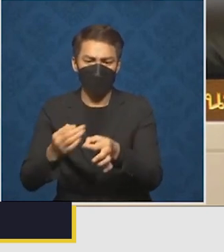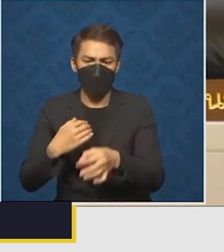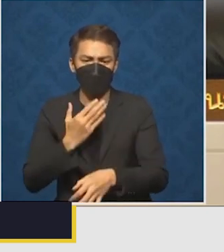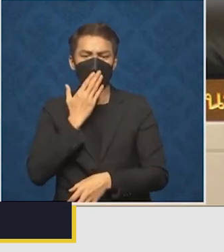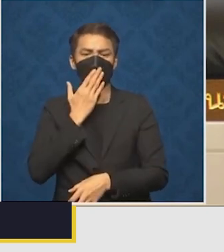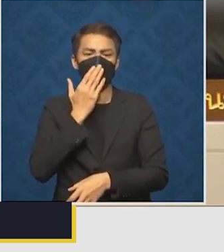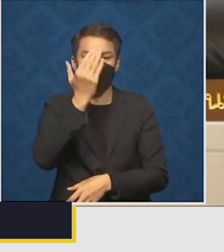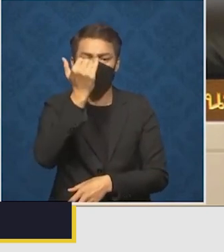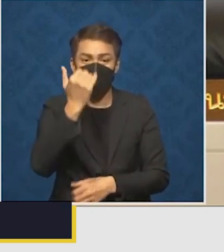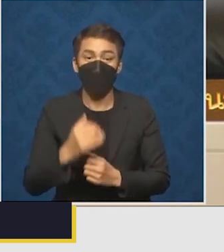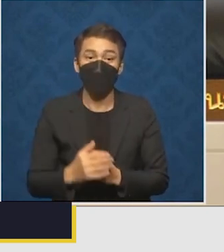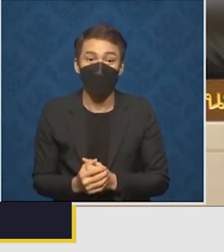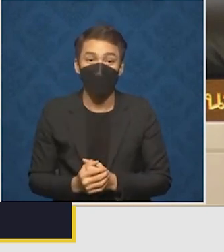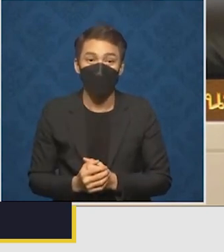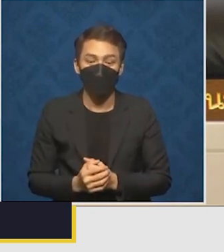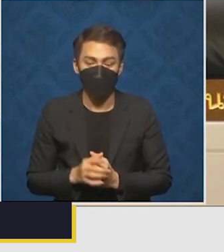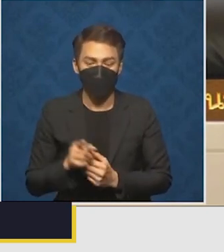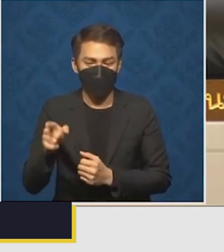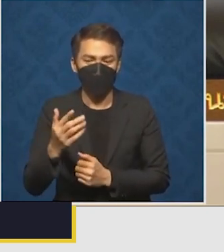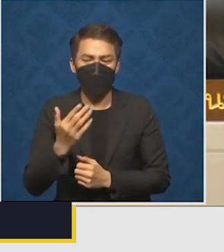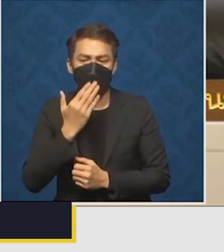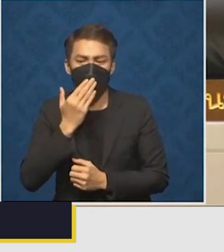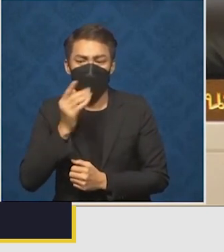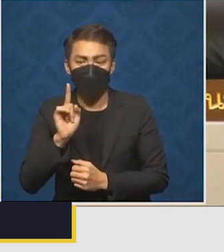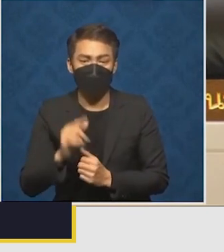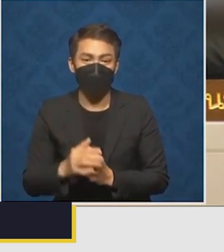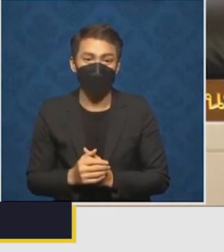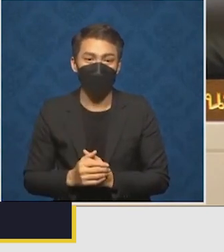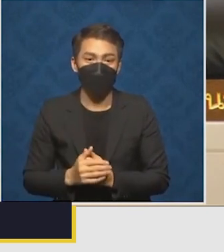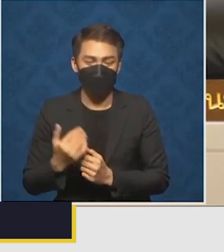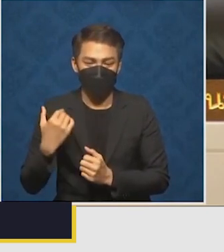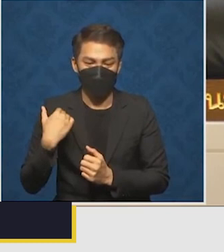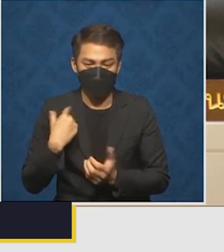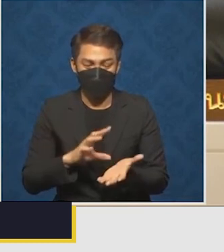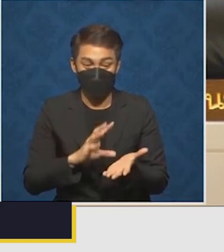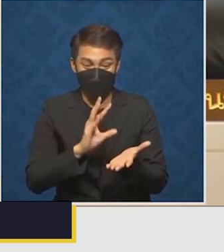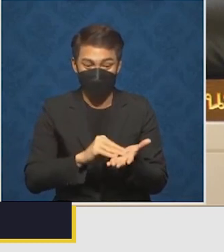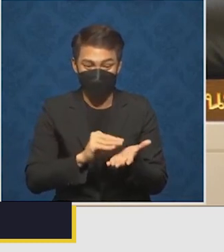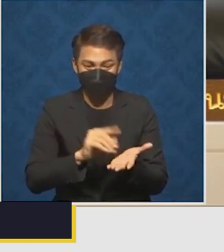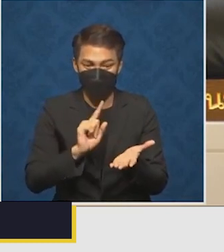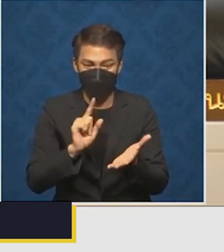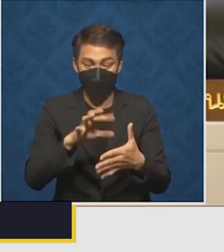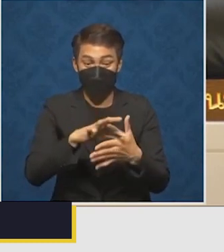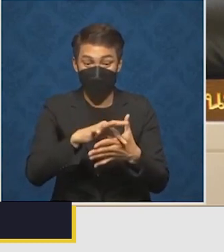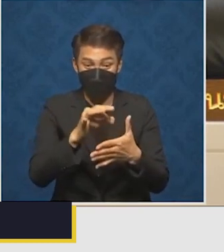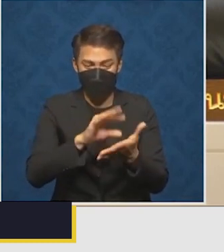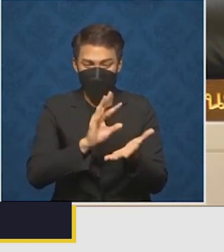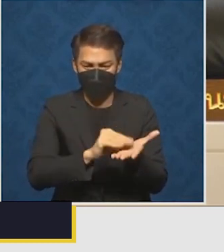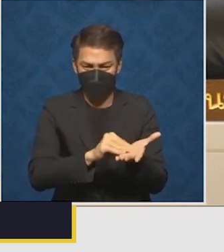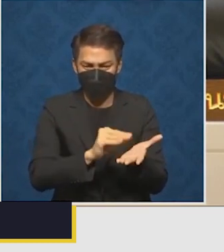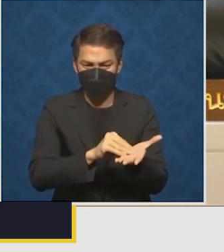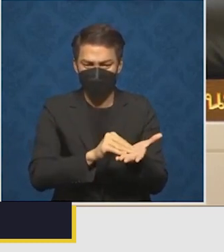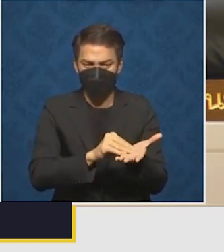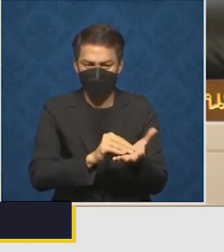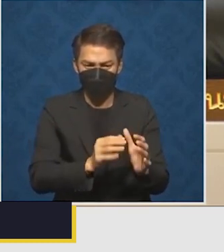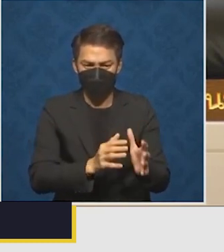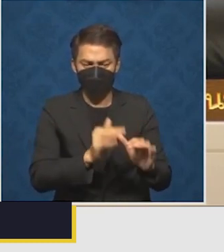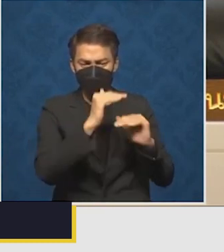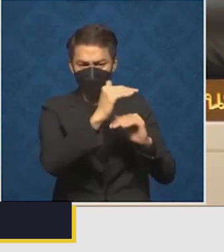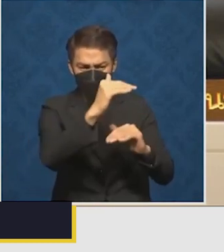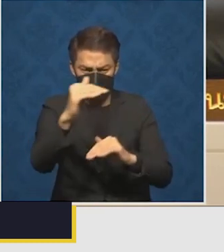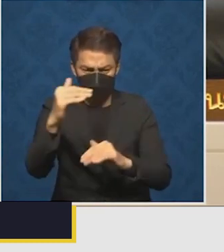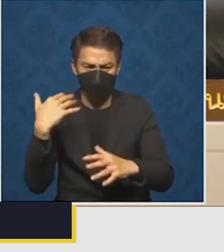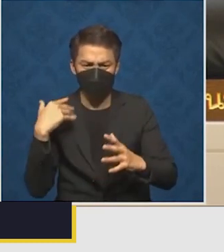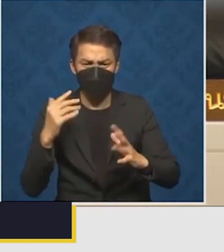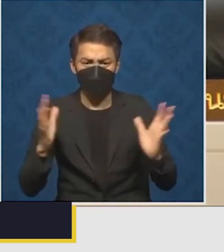าเกิดอารมณ์ขึ้นได้เสมอนะมันจะทริกเกอร์ได้ง่ายมากใช่ไหมคะไม่ว่าเราจะพูดไปเบาแค่ไหนเนี่ยเขาก็สามารถที่จะเกิดอาร